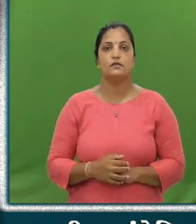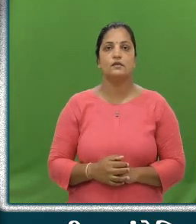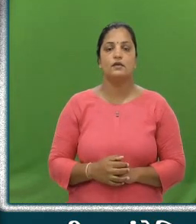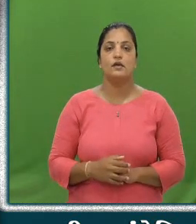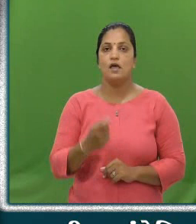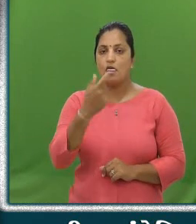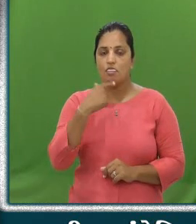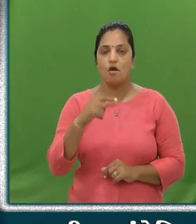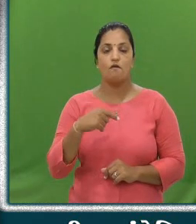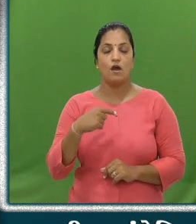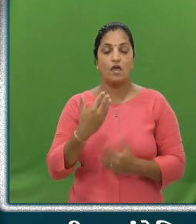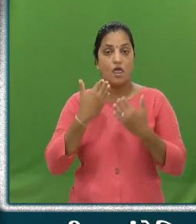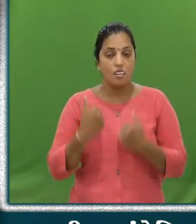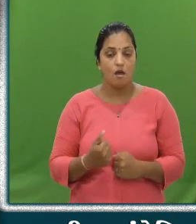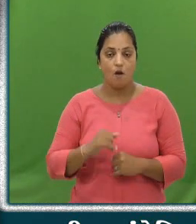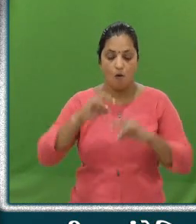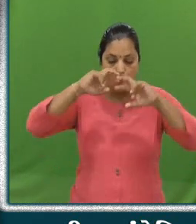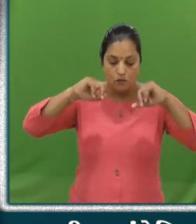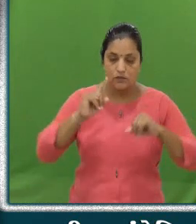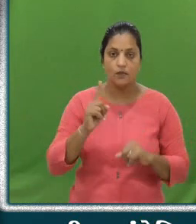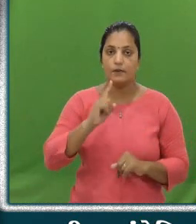તક દવાઈ નહીં તબ તક ઢિલાઈ નહીં